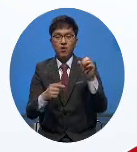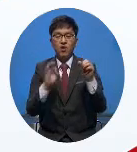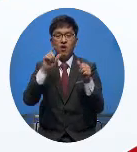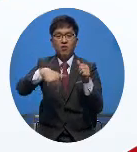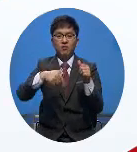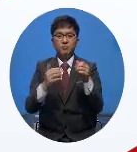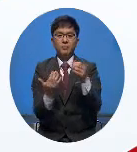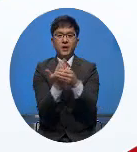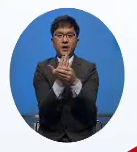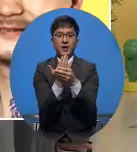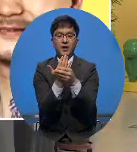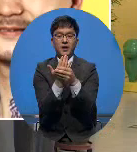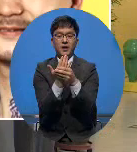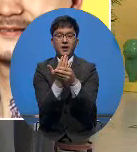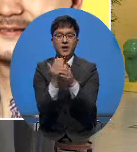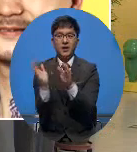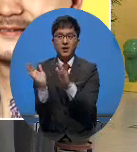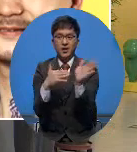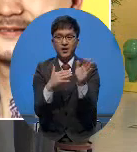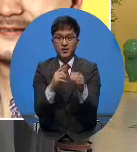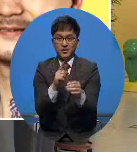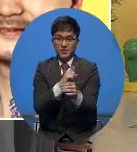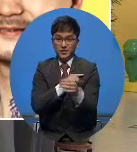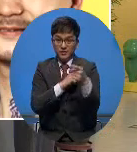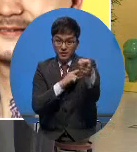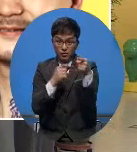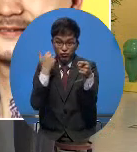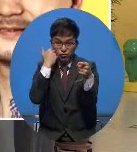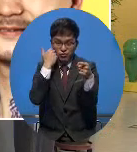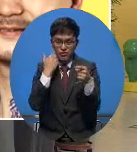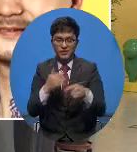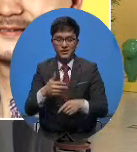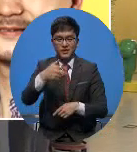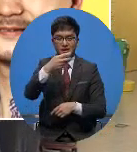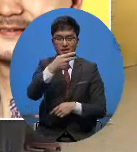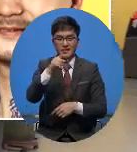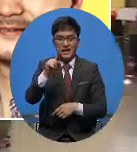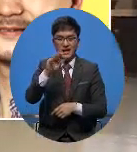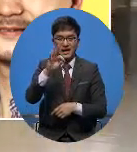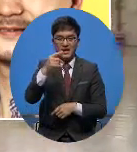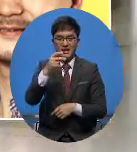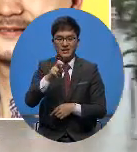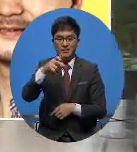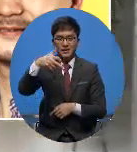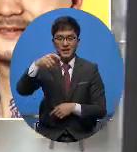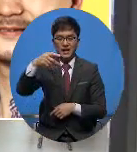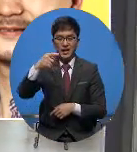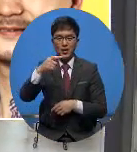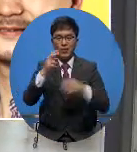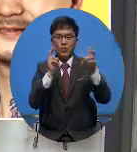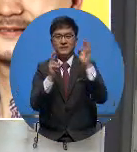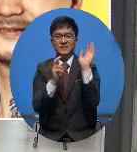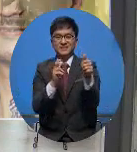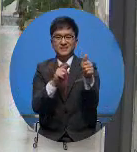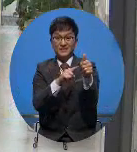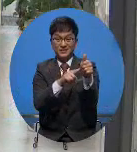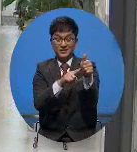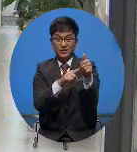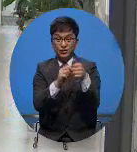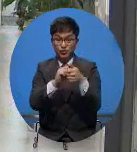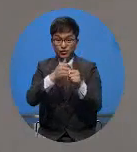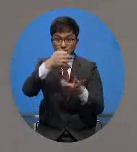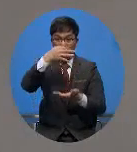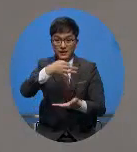주식 부자가 됐습니다. 코스닥 부자 1위는 여전히 김범수 다음 카카오 이사회 의장입니다. 김 의장의 주식